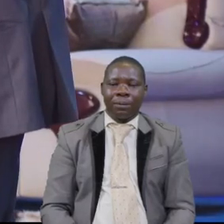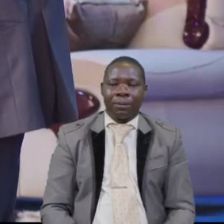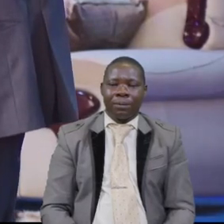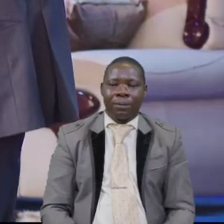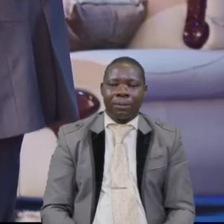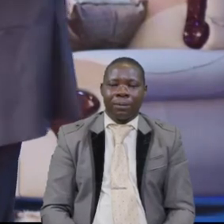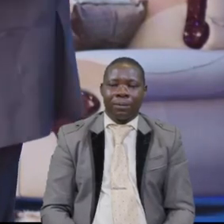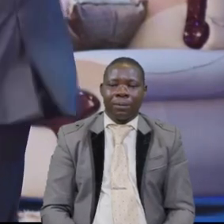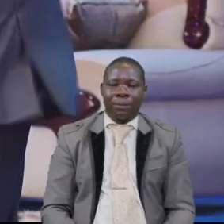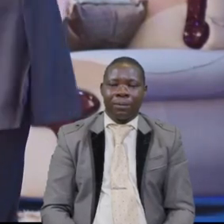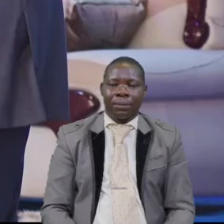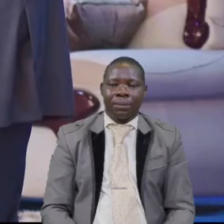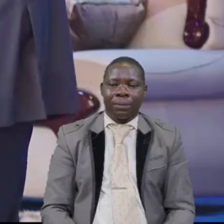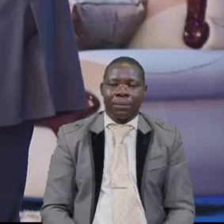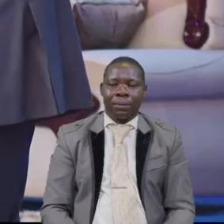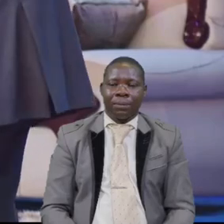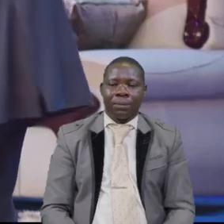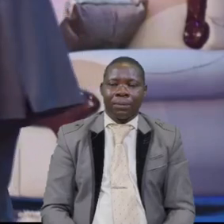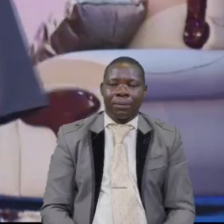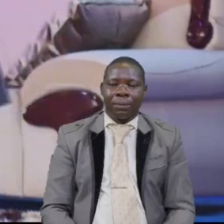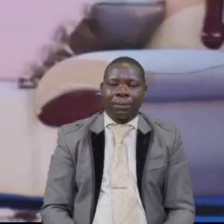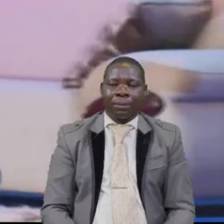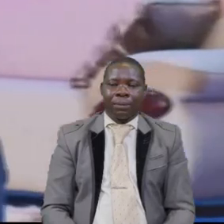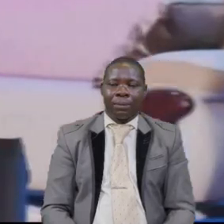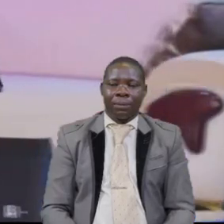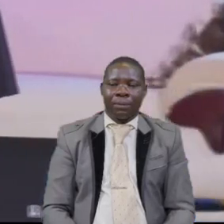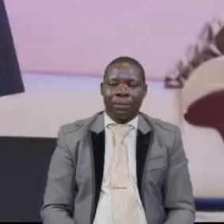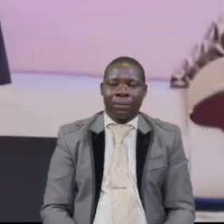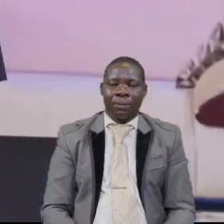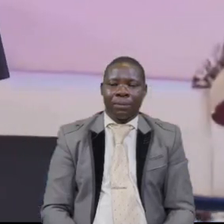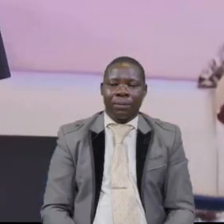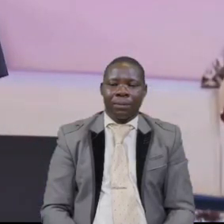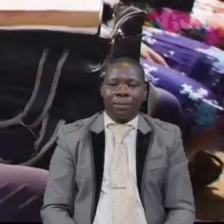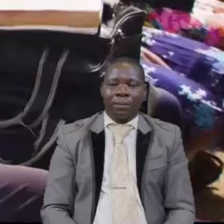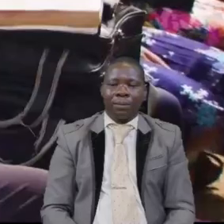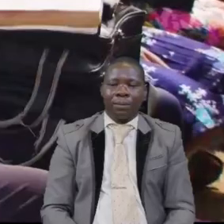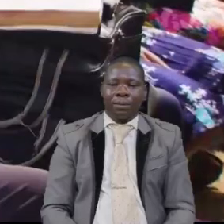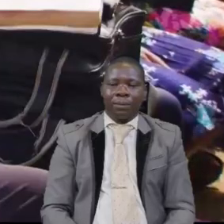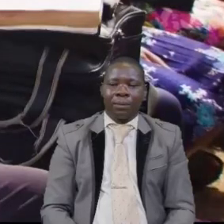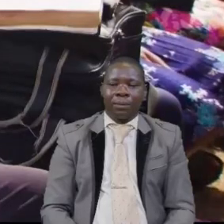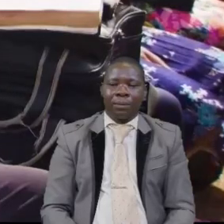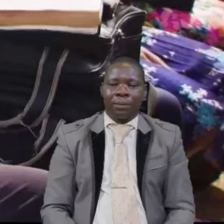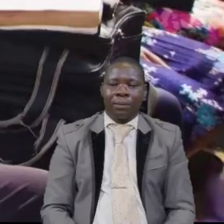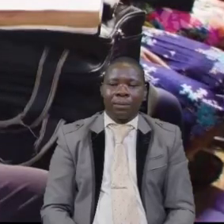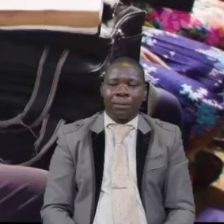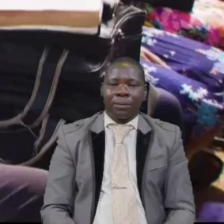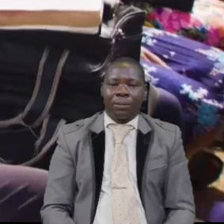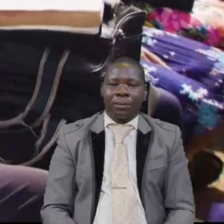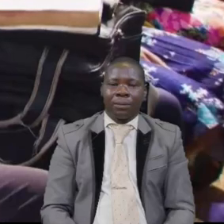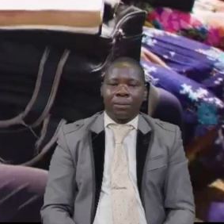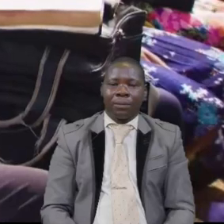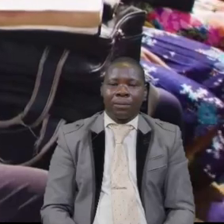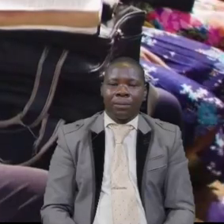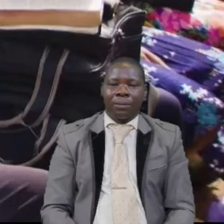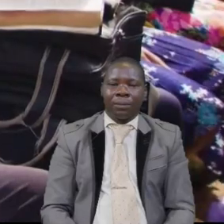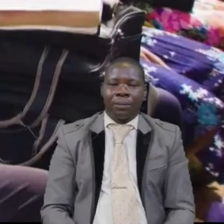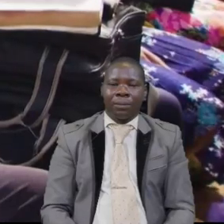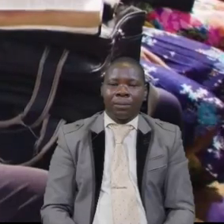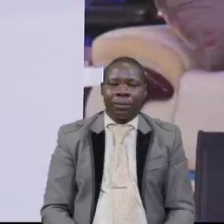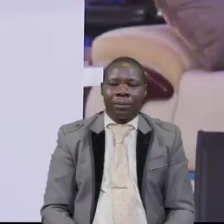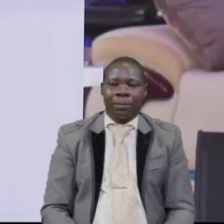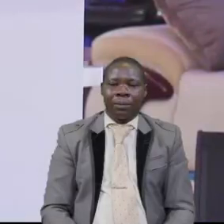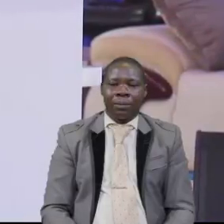Pendant 21 jours, il priait. Il jeûnait également. Ensuite, septièmement, il y avait le renouvellement dans la fermeté